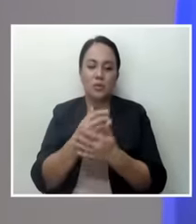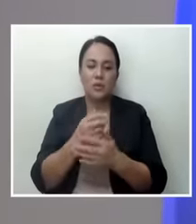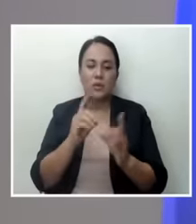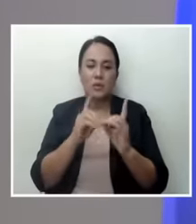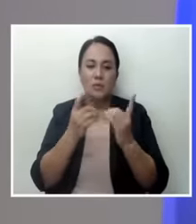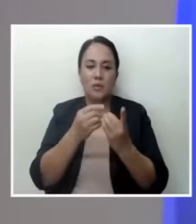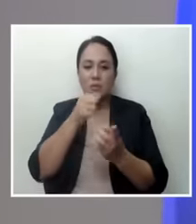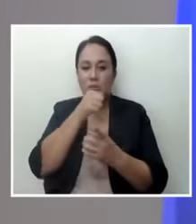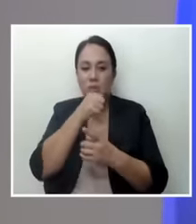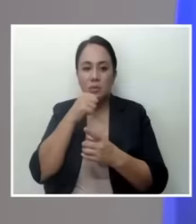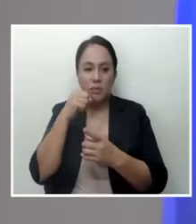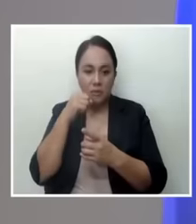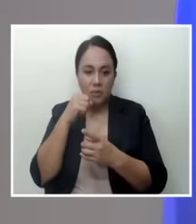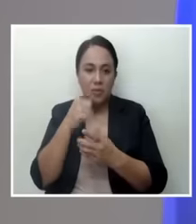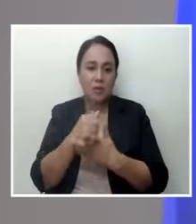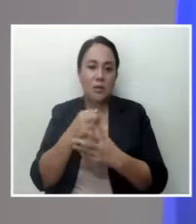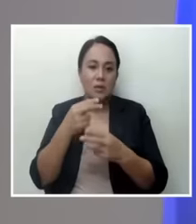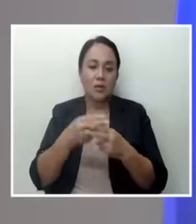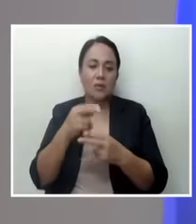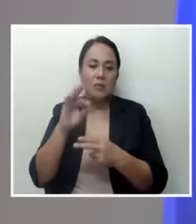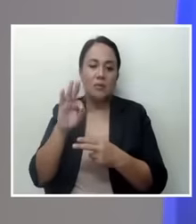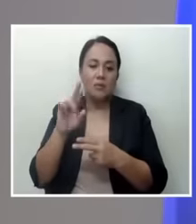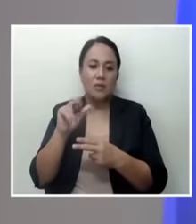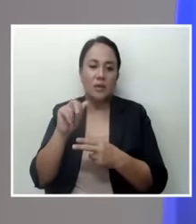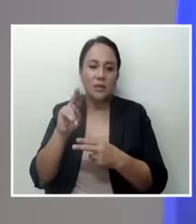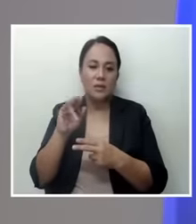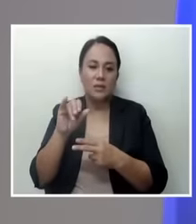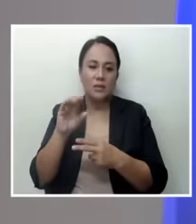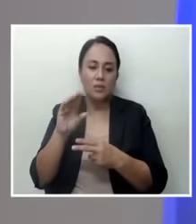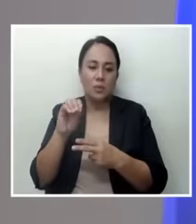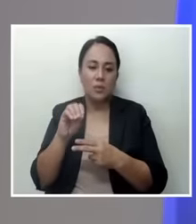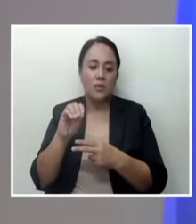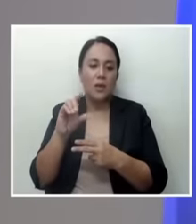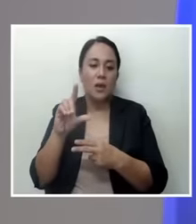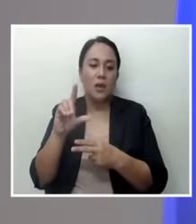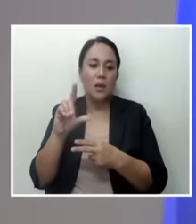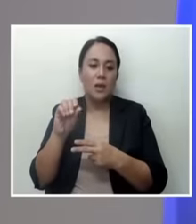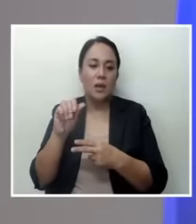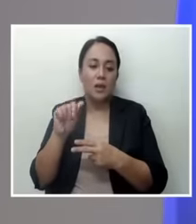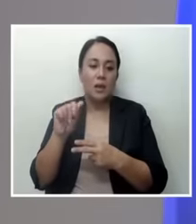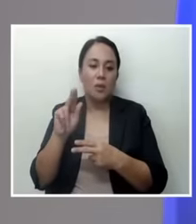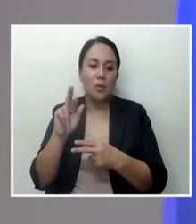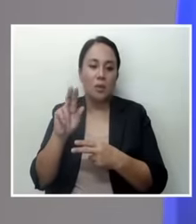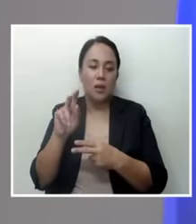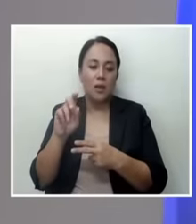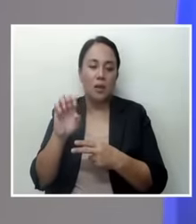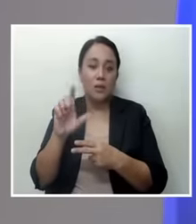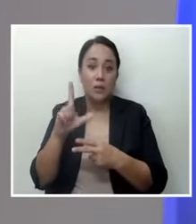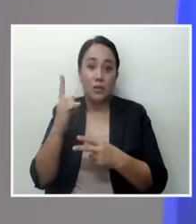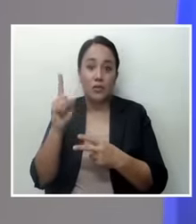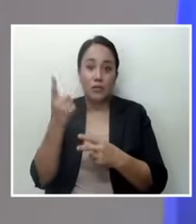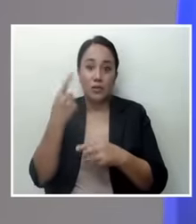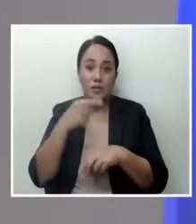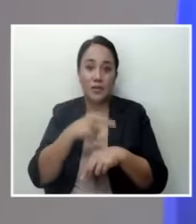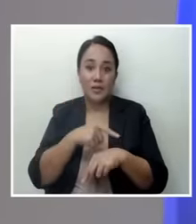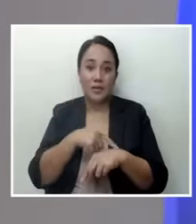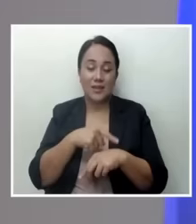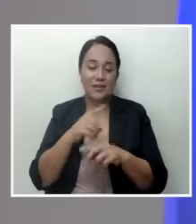of Agriculture na si Francisco Hugh Laurel Jr. na sumabak sa kanyang unang araw sa kagawaran